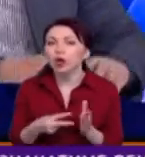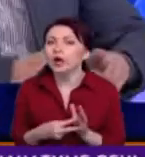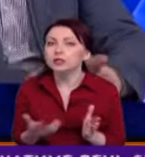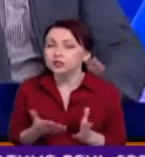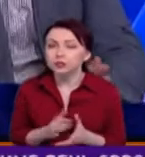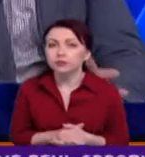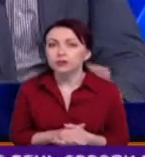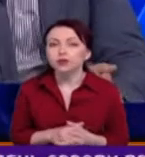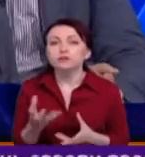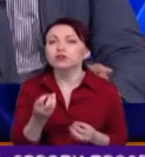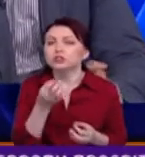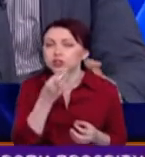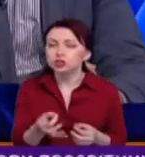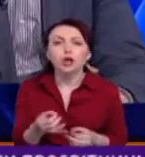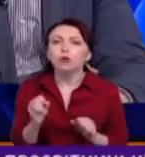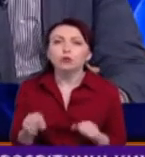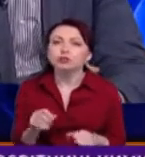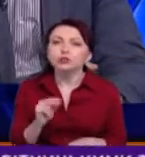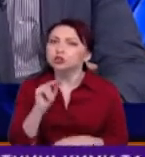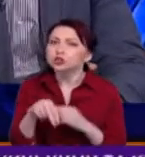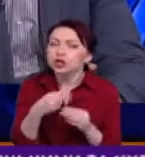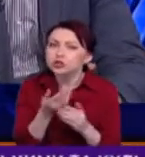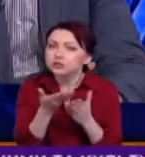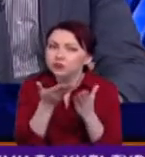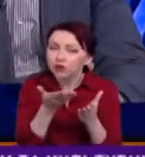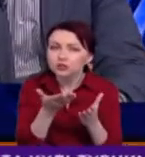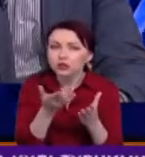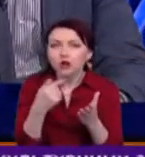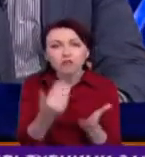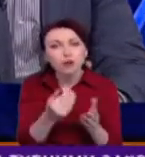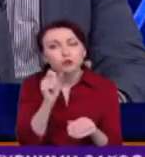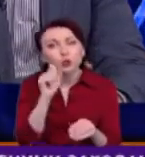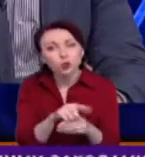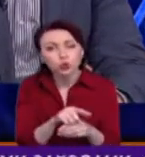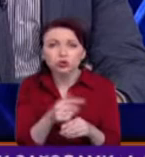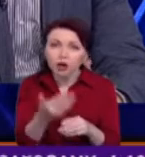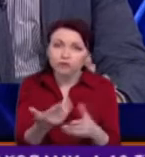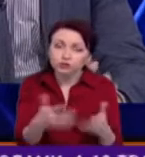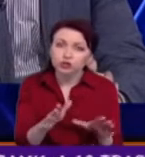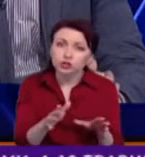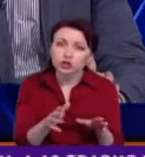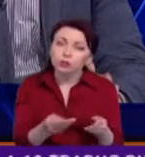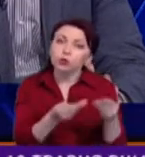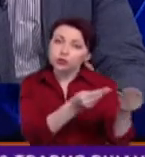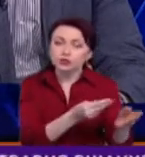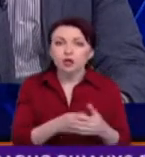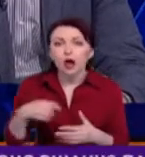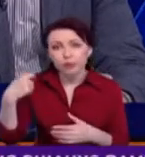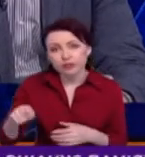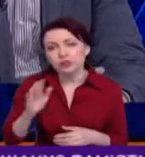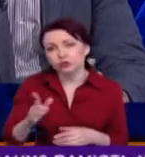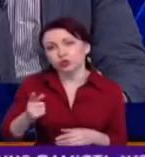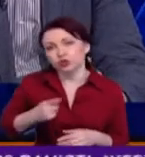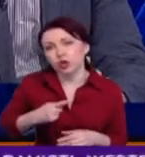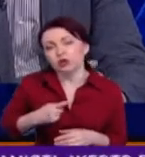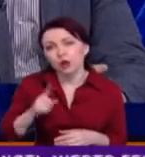Ви ще скажіть, може він через вас, вам доручить, а ви вже їх подасте. А він поки буде ждати,